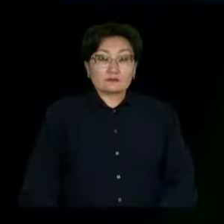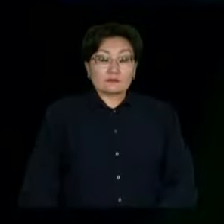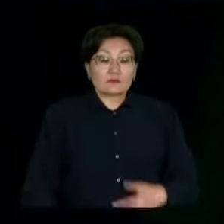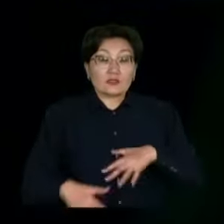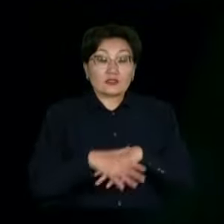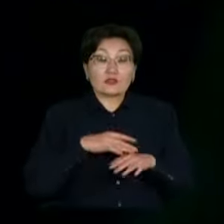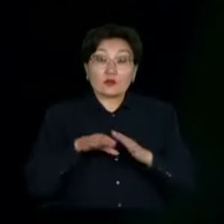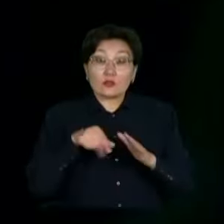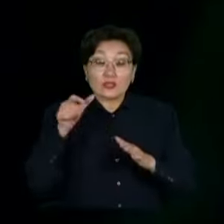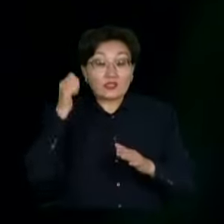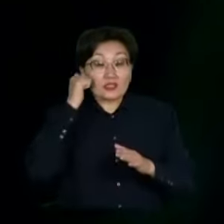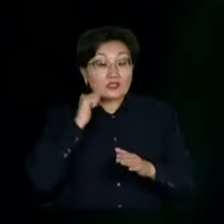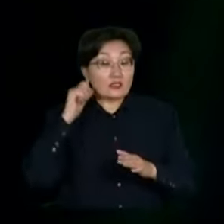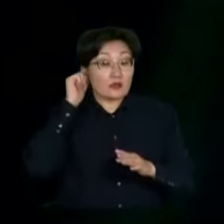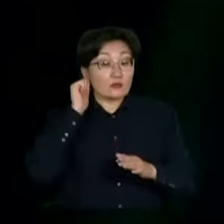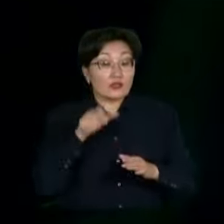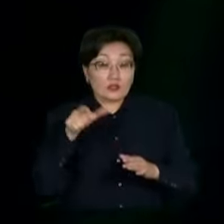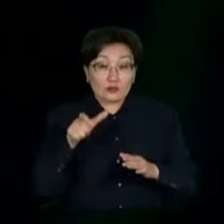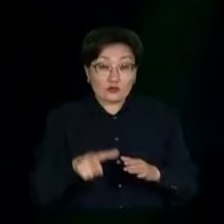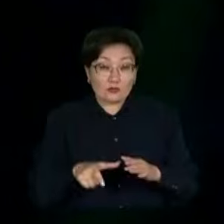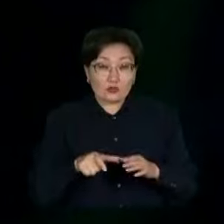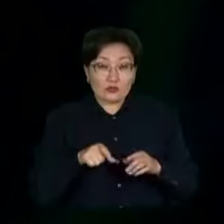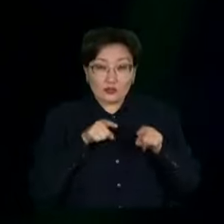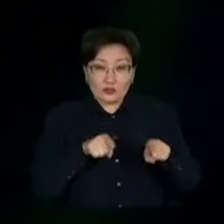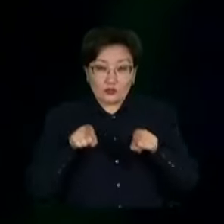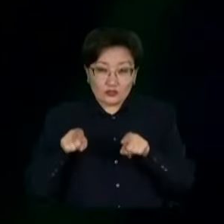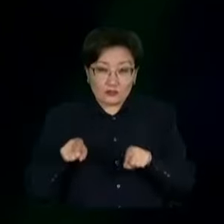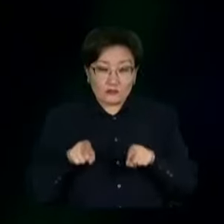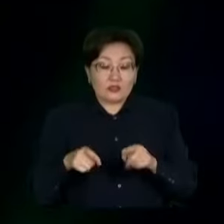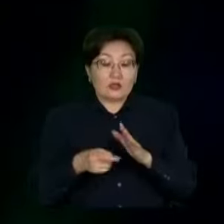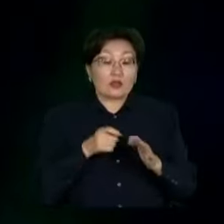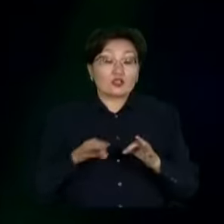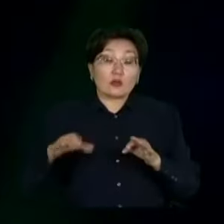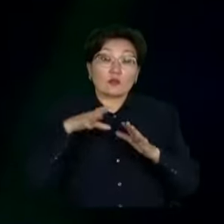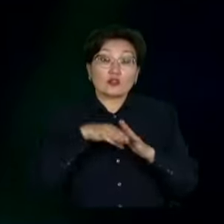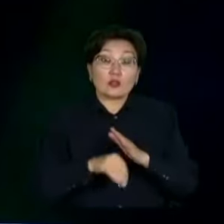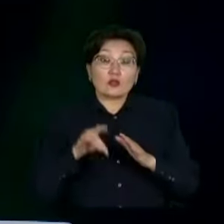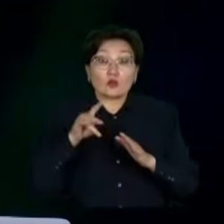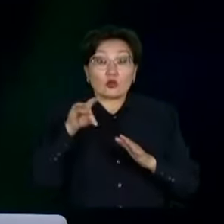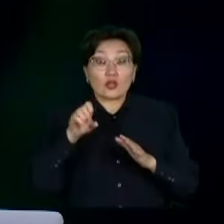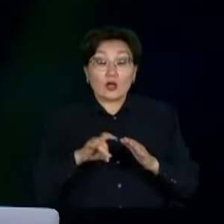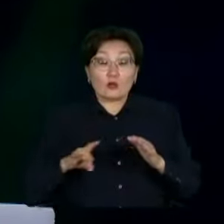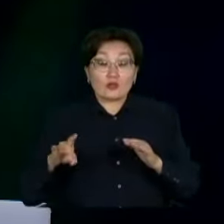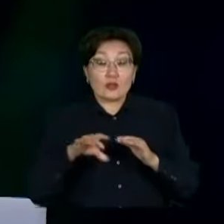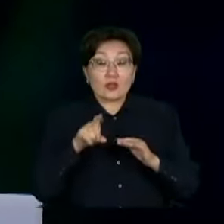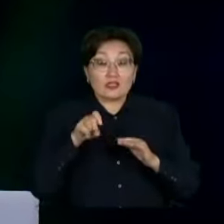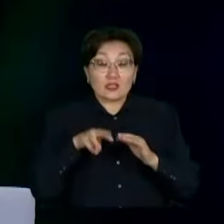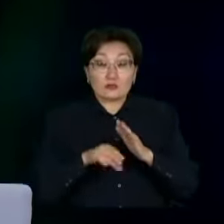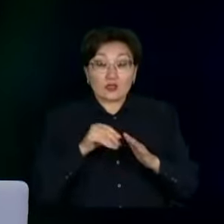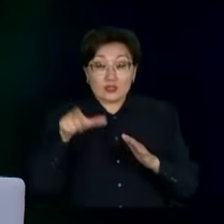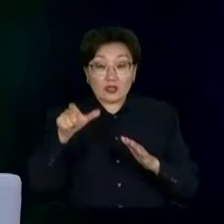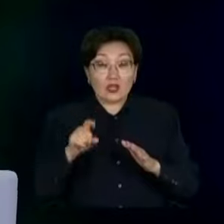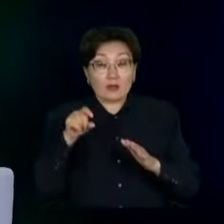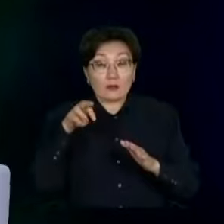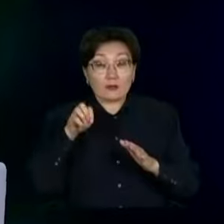Халық қалаулысы егде жастағы азаматтың зәре құтын қашырды. Қарағанды облысына қарасты Нұра аудандық мәслихатының депутаты Ахмет